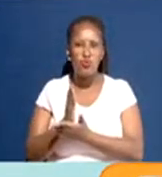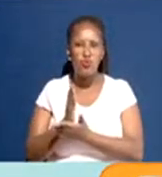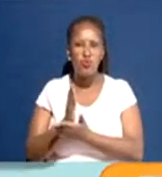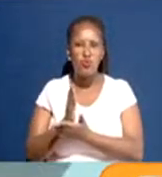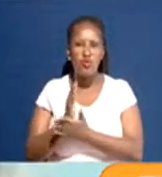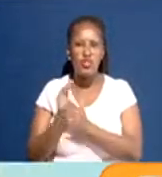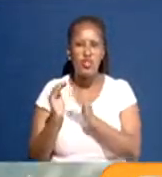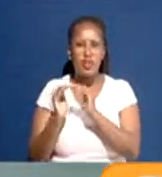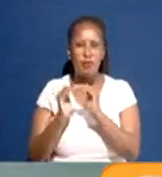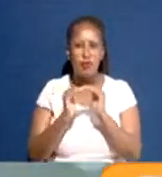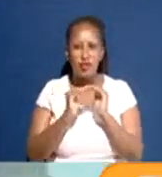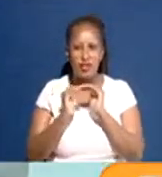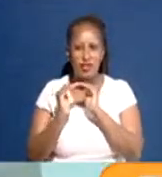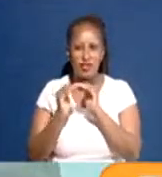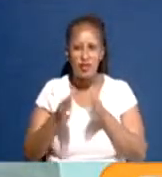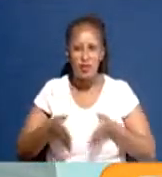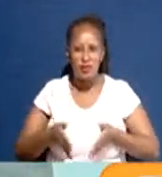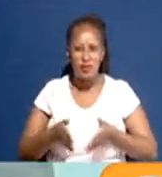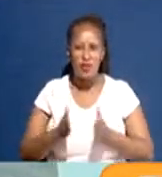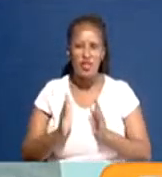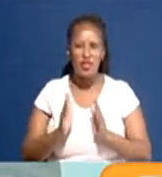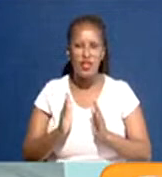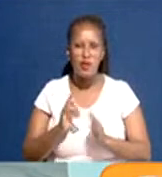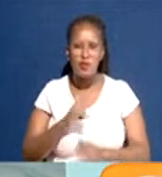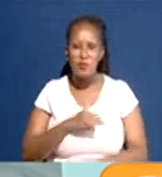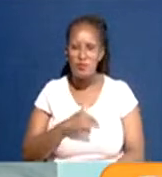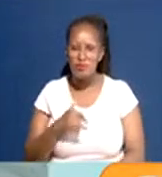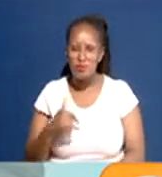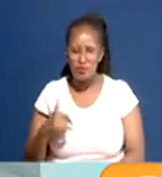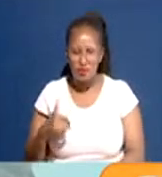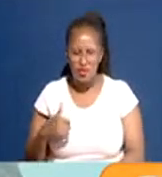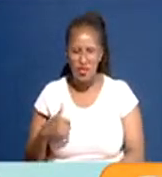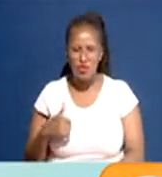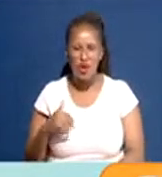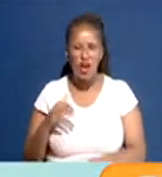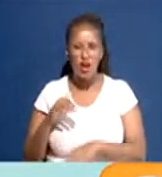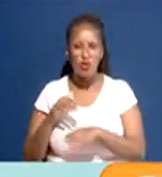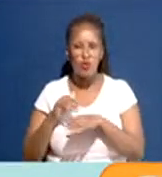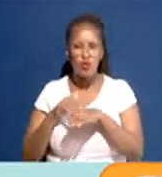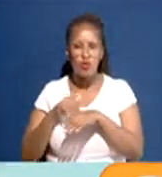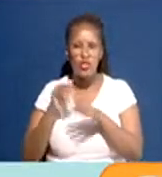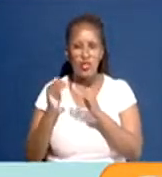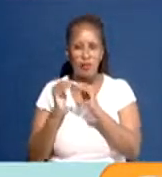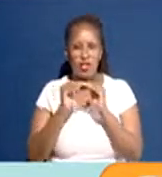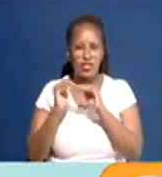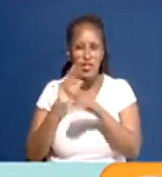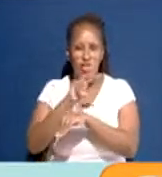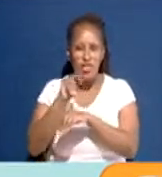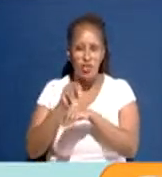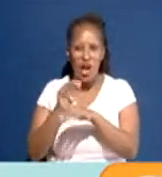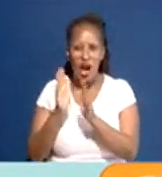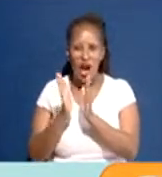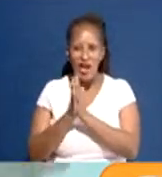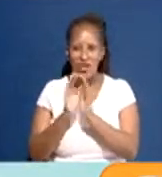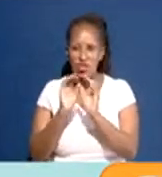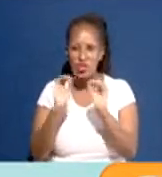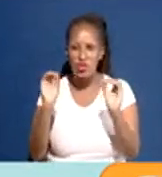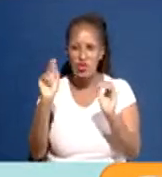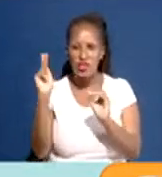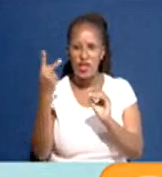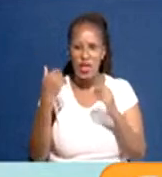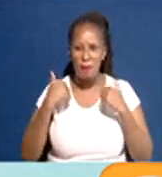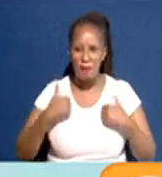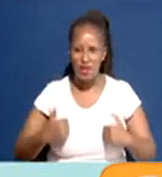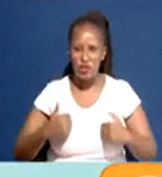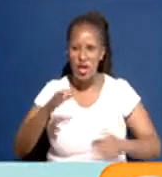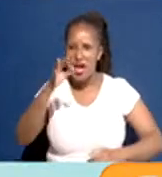ya demokrasia. We are a democratic nation and no citizen should be